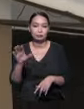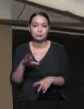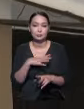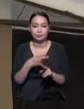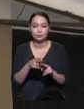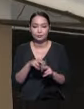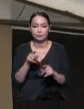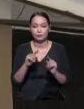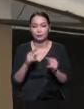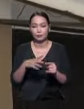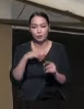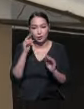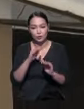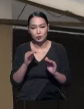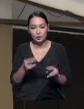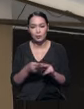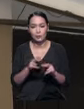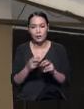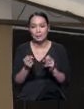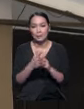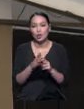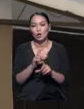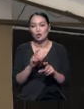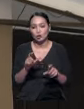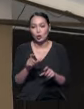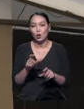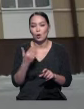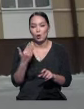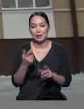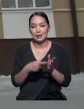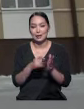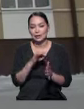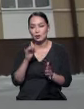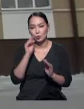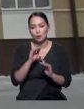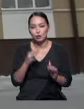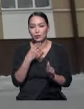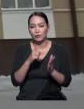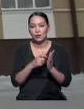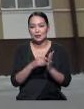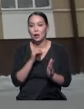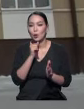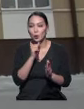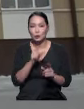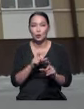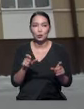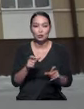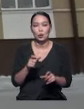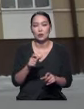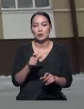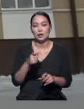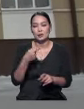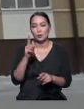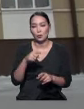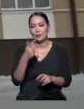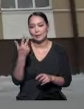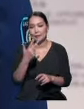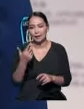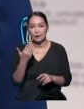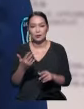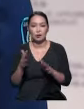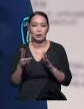поймали семиклассника из 15-й школы Караганды и ученика 4-го класса из Костанайской школы гимназии номер 3. Их родители заплатят крупный